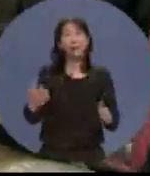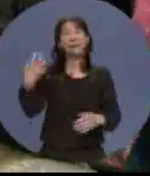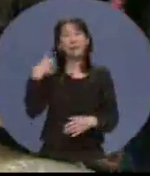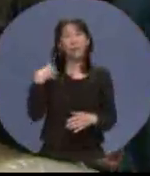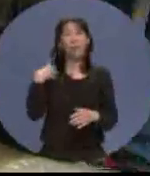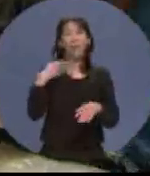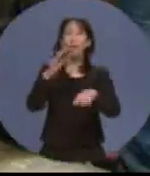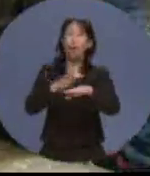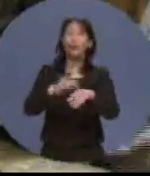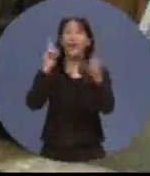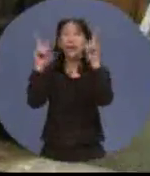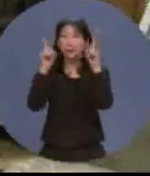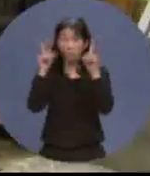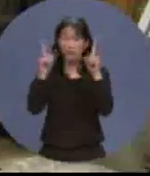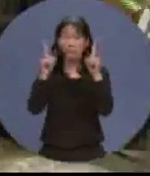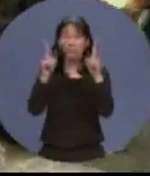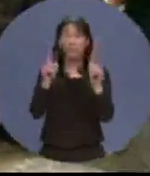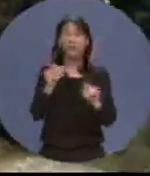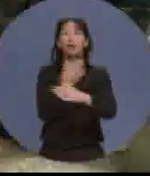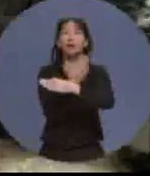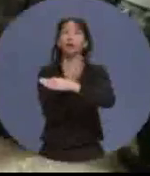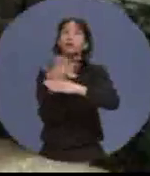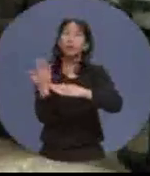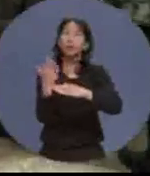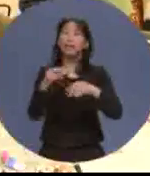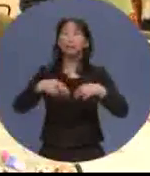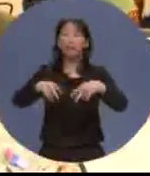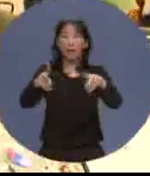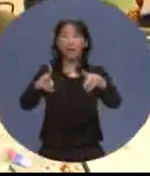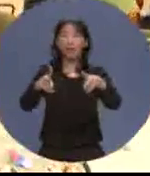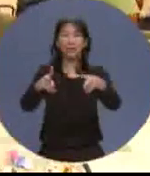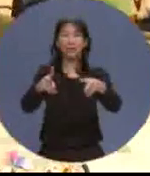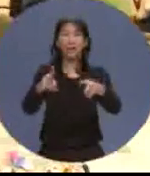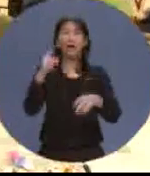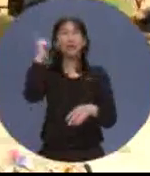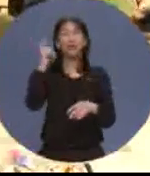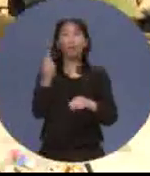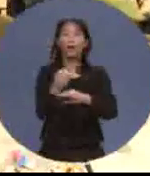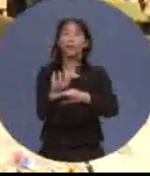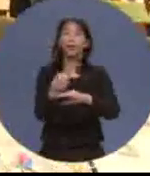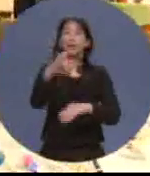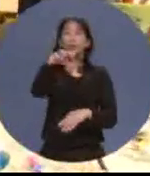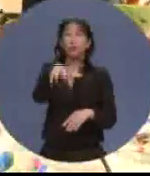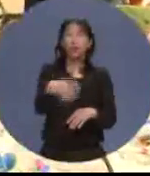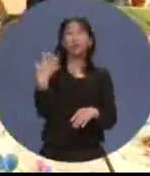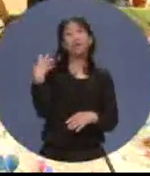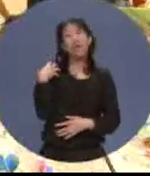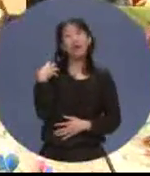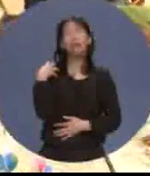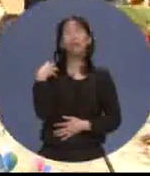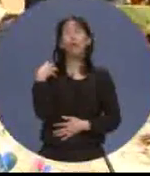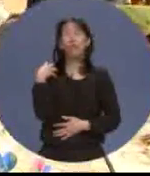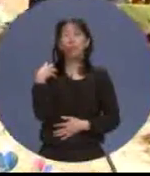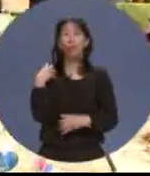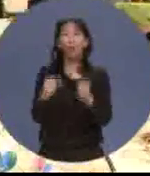や、グリーンボランティア生駒宝の里によるクラフトが行われました。